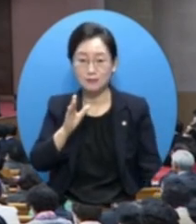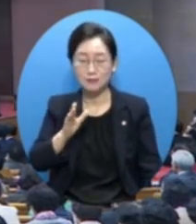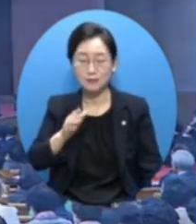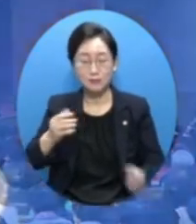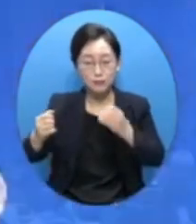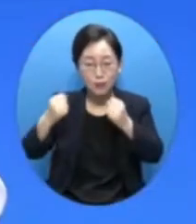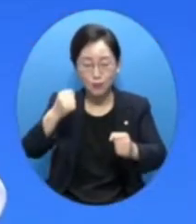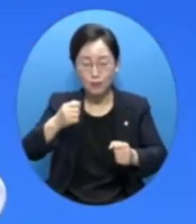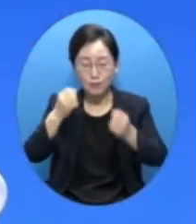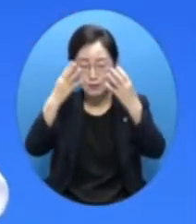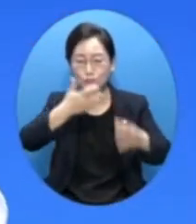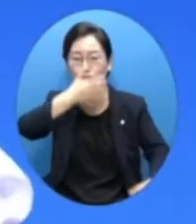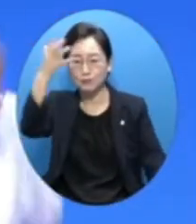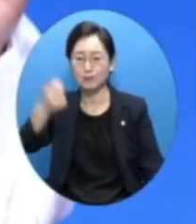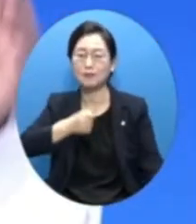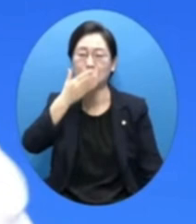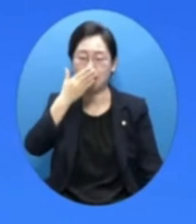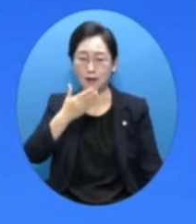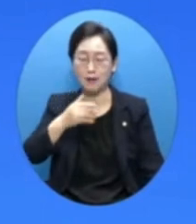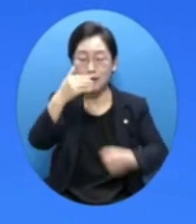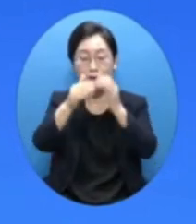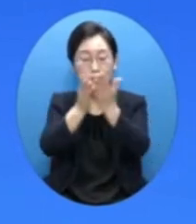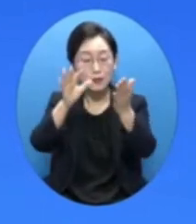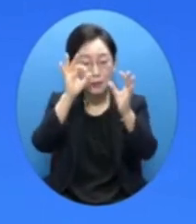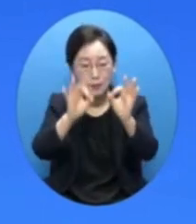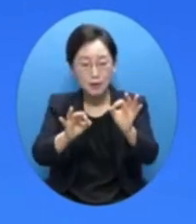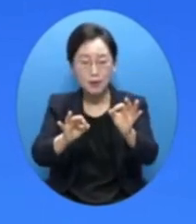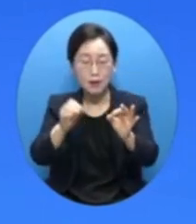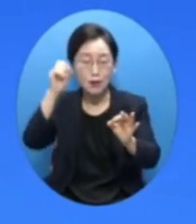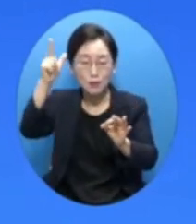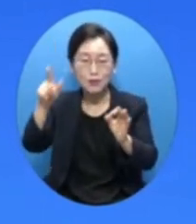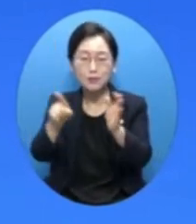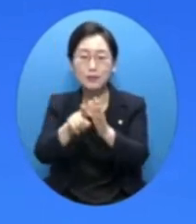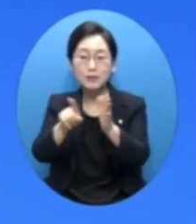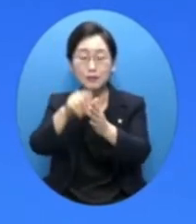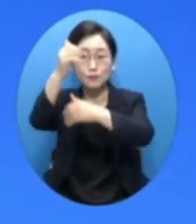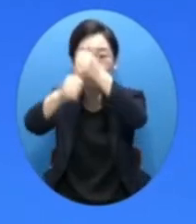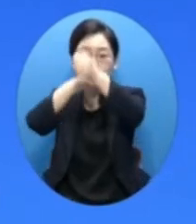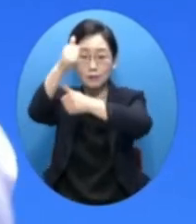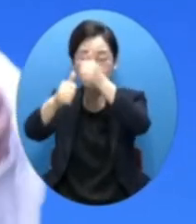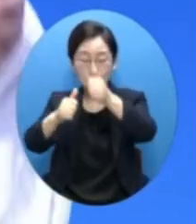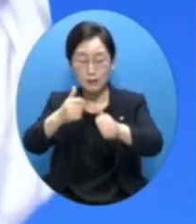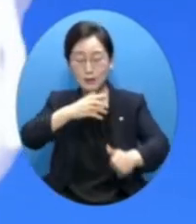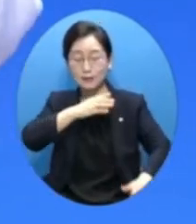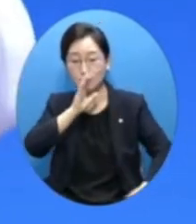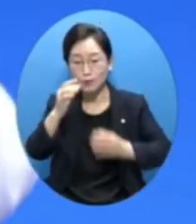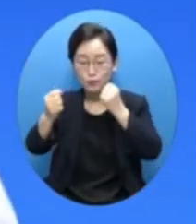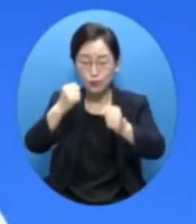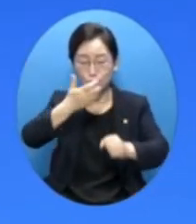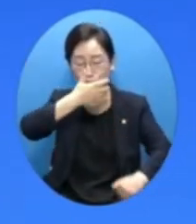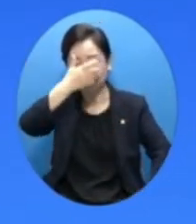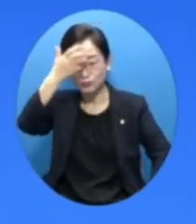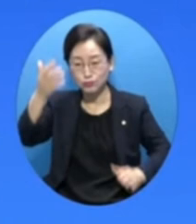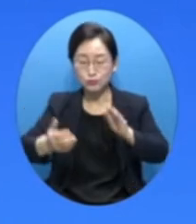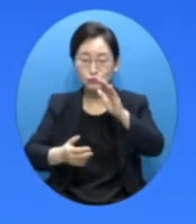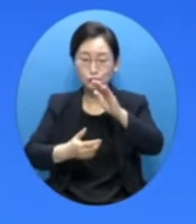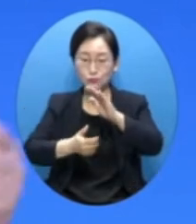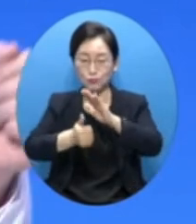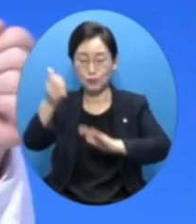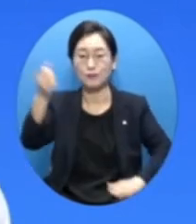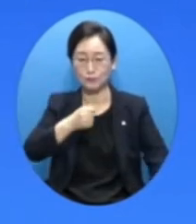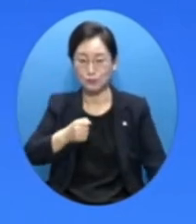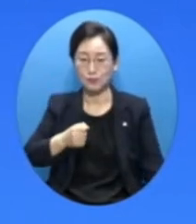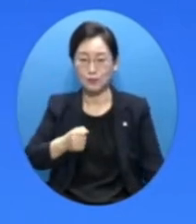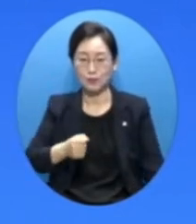것입니다. 성경을 보면 위대한 믿음의 선지들이 다 나이가 들어서 꿈을 꾸고 큰 역사를 이루었습니다. 노아가,